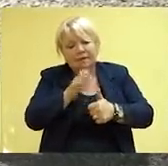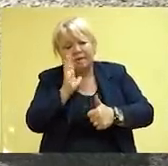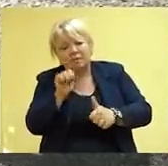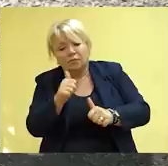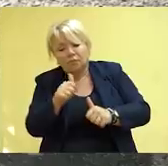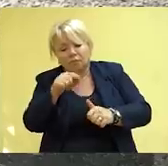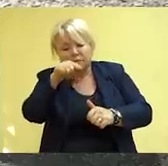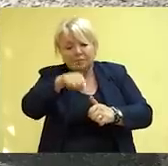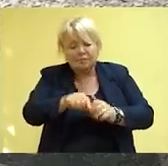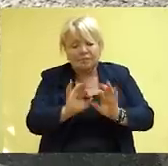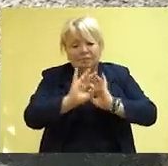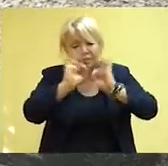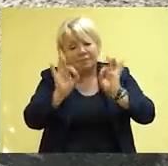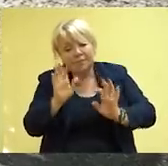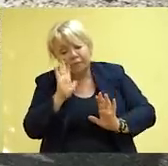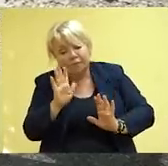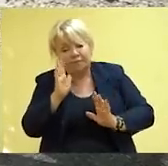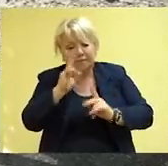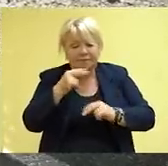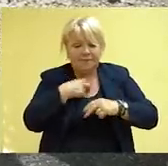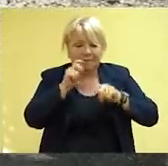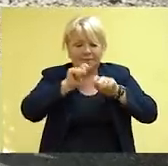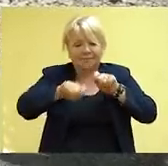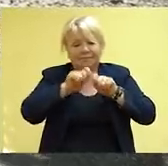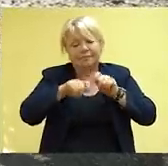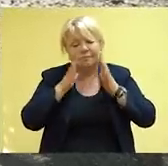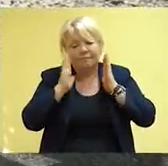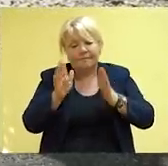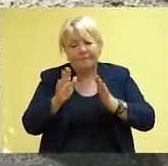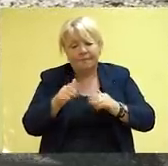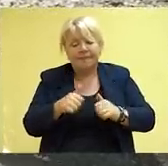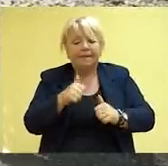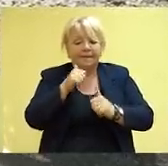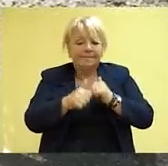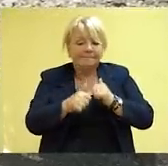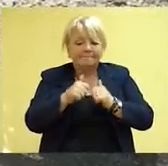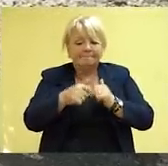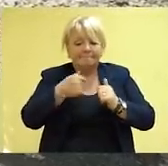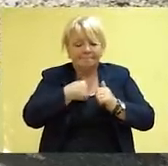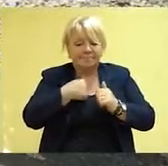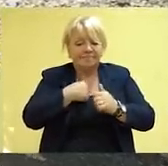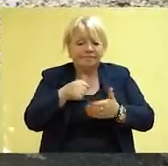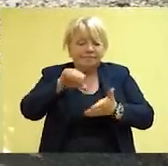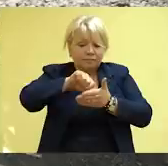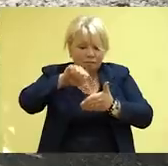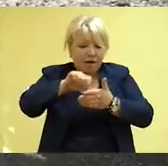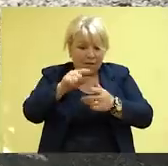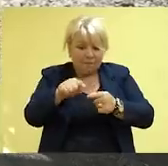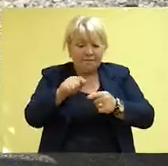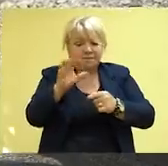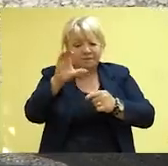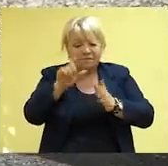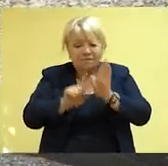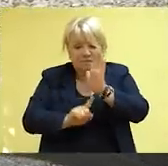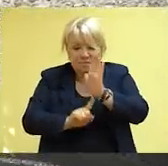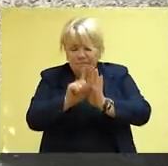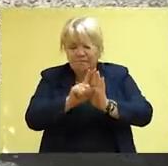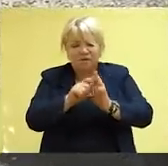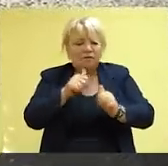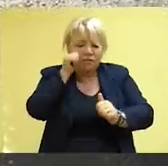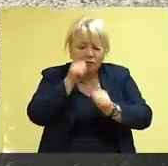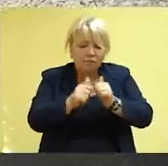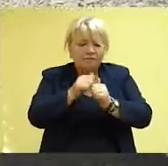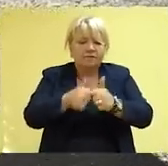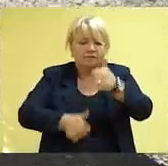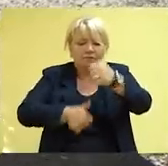გასტროკერდეს რა და ანუ ეს მაგრამ მიიღებს ხოლმე მონაწილეობა დრაგში ყოველ შეჯიბზე მიიღებს ხოლმე მონაწილეობას, იმიტომ რომ ფაქტობრივად ამის